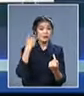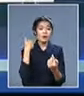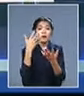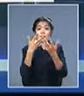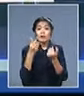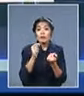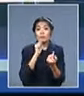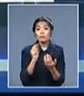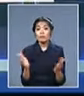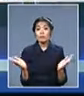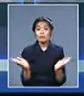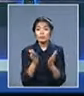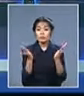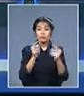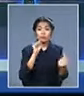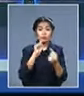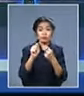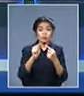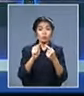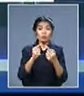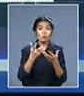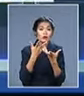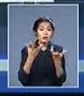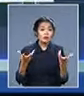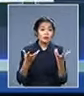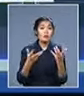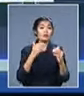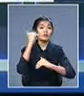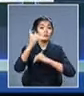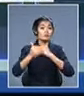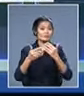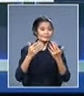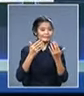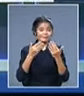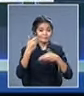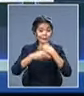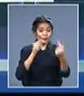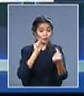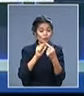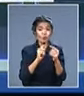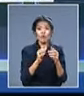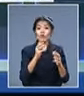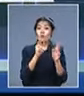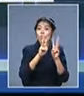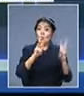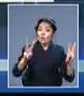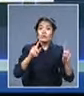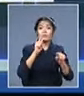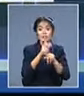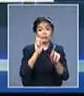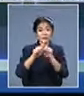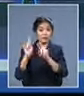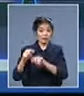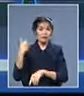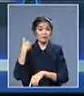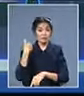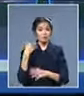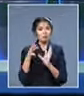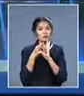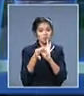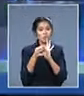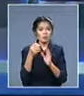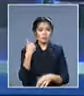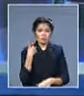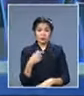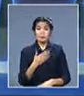ลักดันดิจิตอลอีโคโนมีที่ก็มีการวิพากษ์วิจารณ์กันอยู่อย่างมากแล้วก็มีความกังวลกันในบางประเด็นนะคะแล้วเอิ้นก็ได้ไปสัมภาษณ์ท่